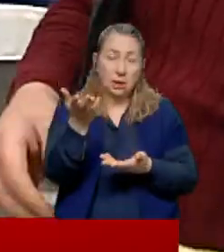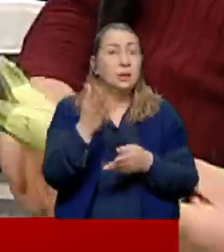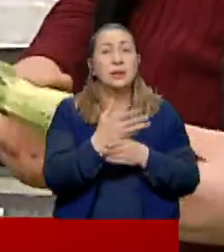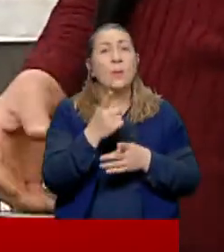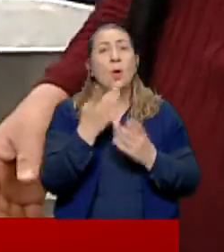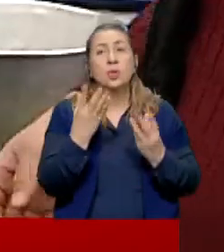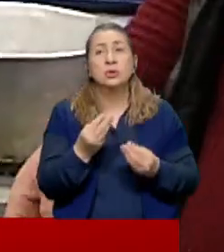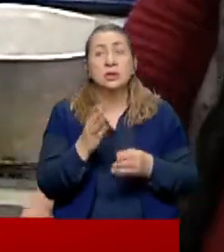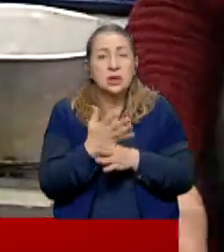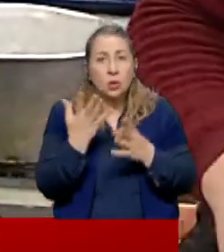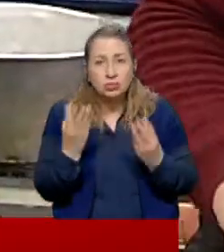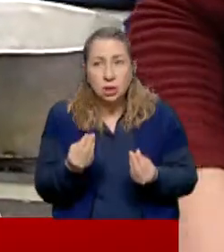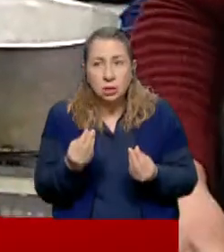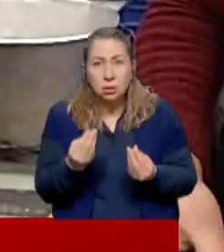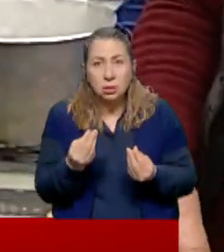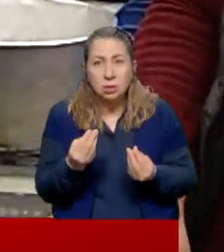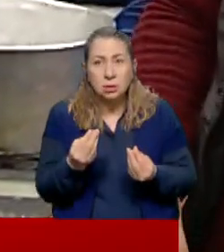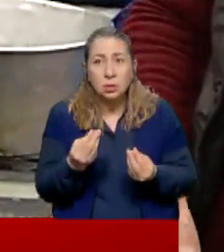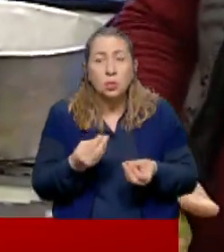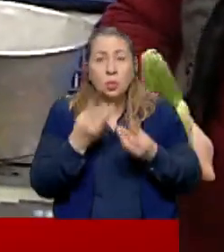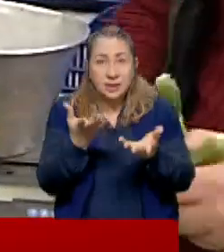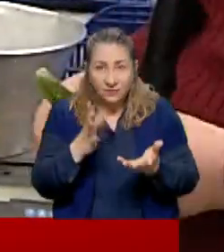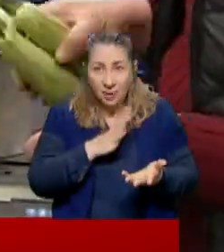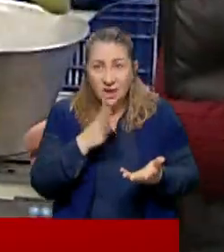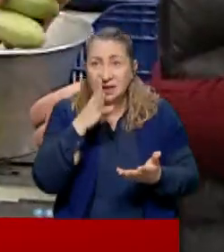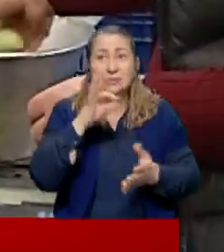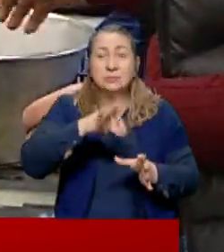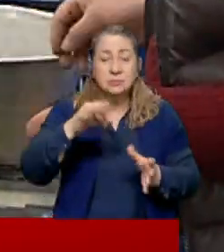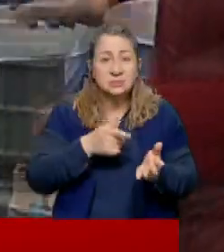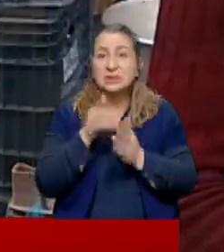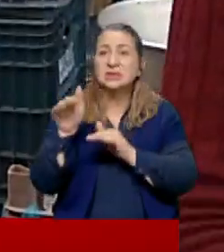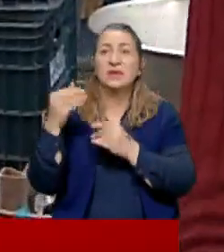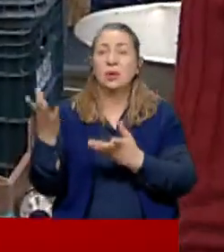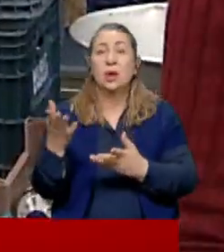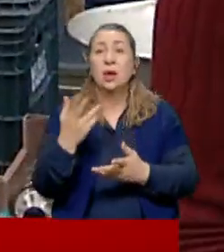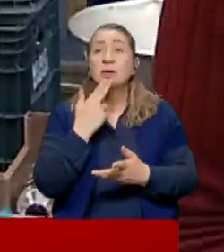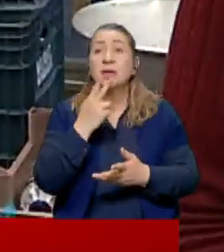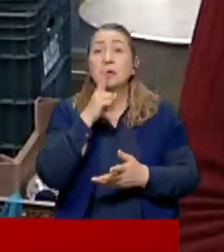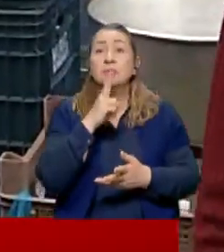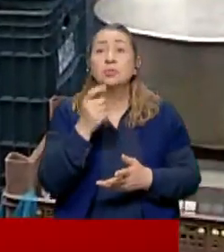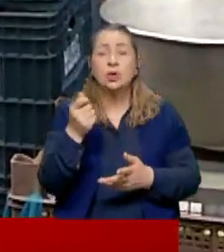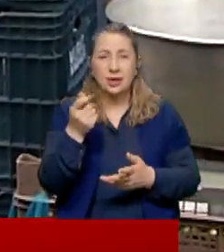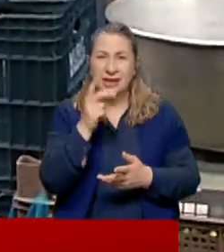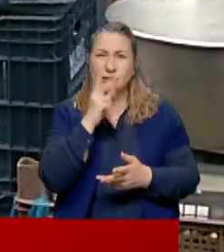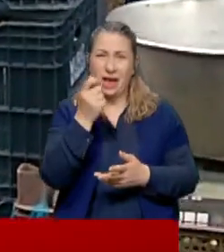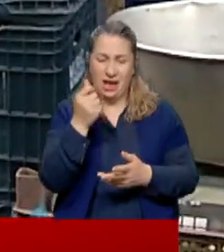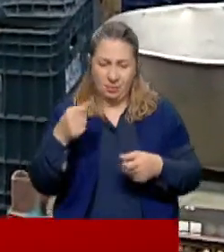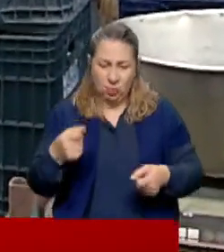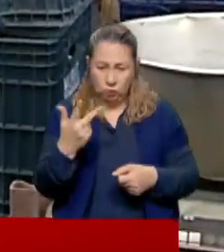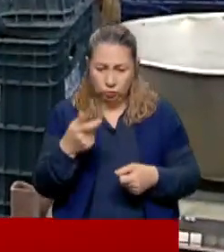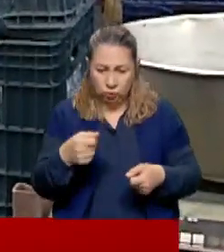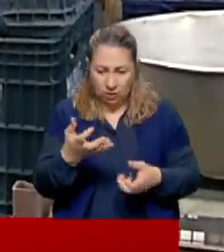oldu Neden olacak destek veriyor kadın 200 milyon Pazar'a geliyor